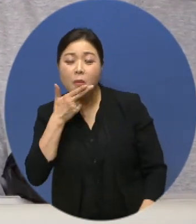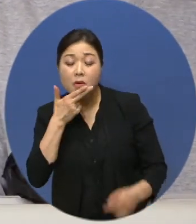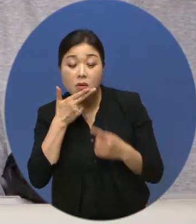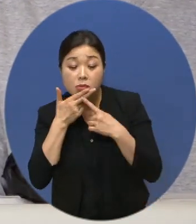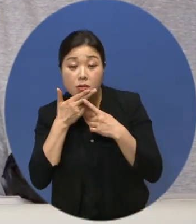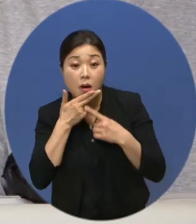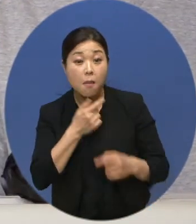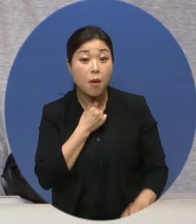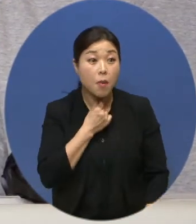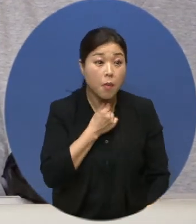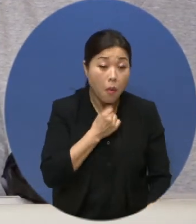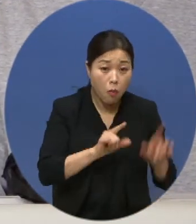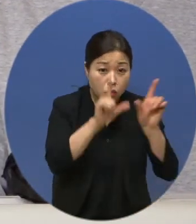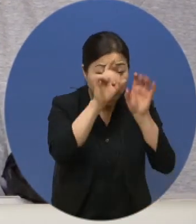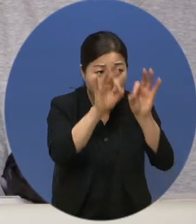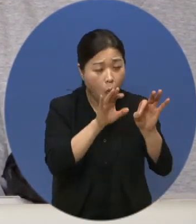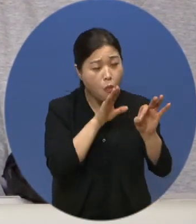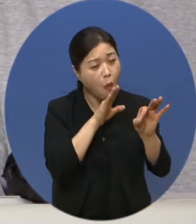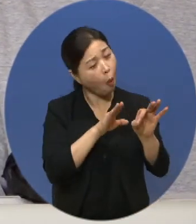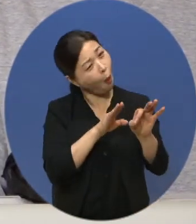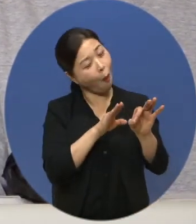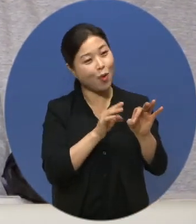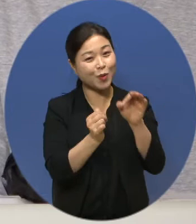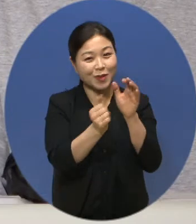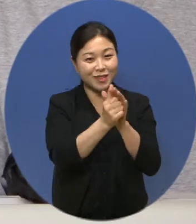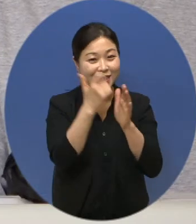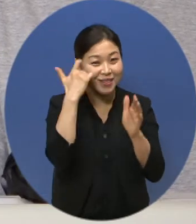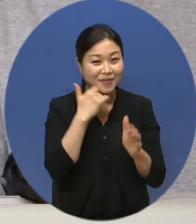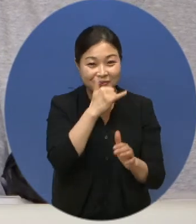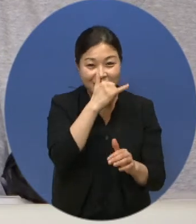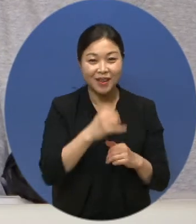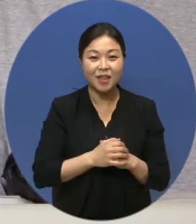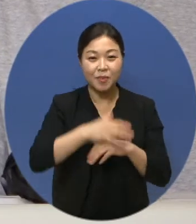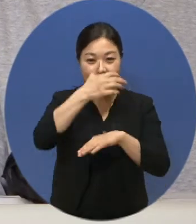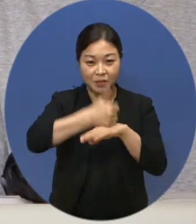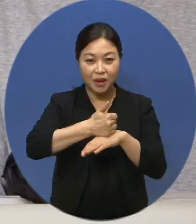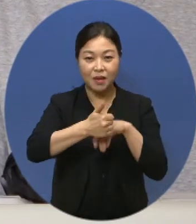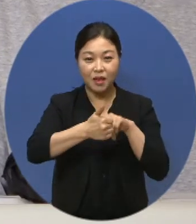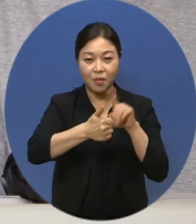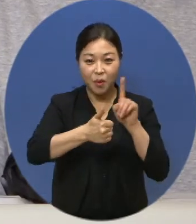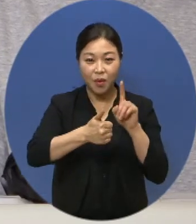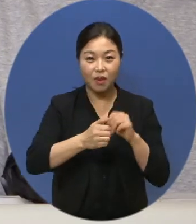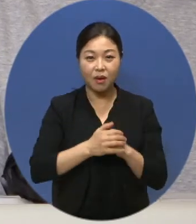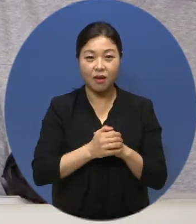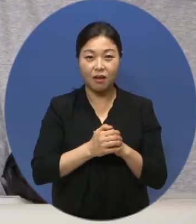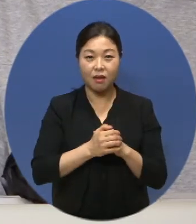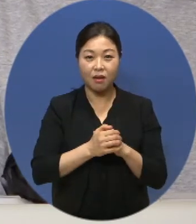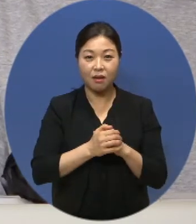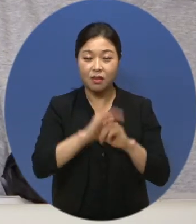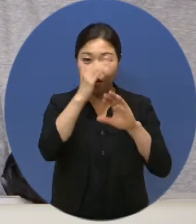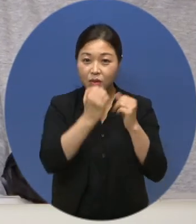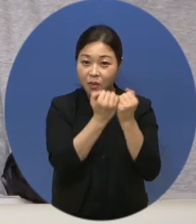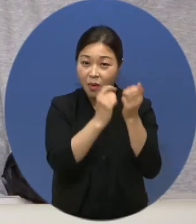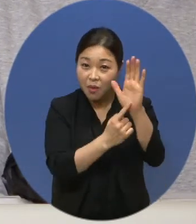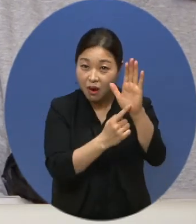욕망한다라는 거가 되게 매력적이었고, 네. 그리고 그 마지막에 스포가 되면 안 되는 거죠.